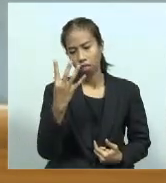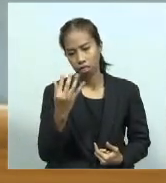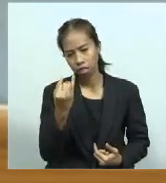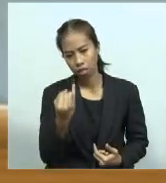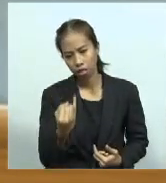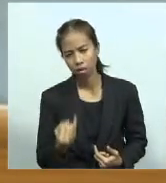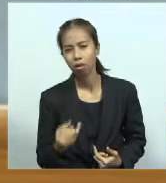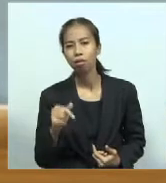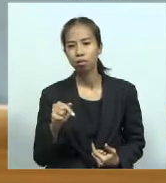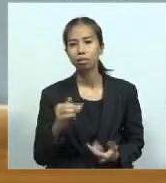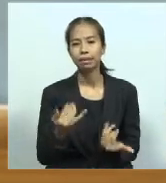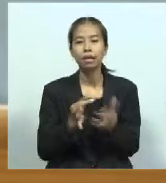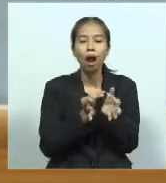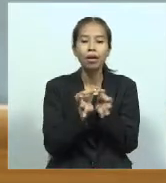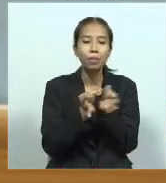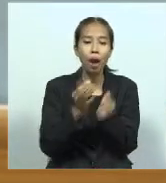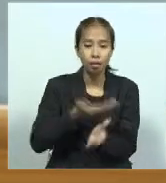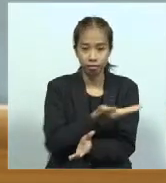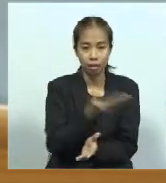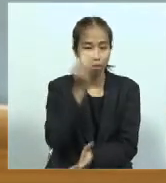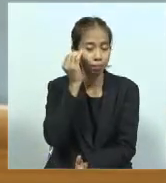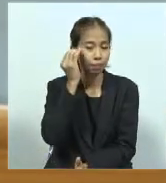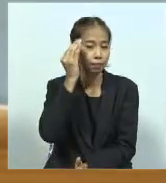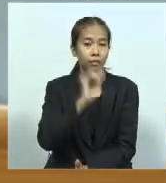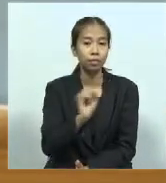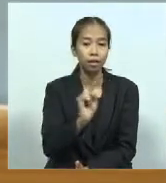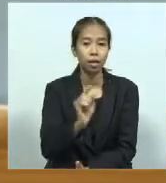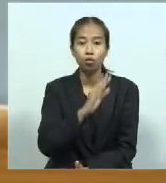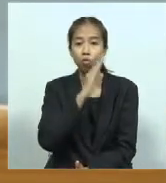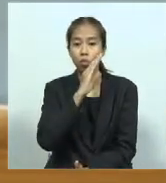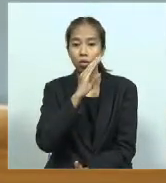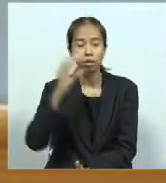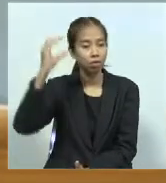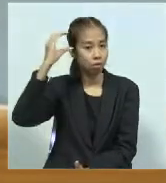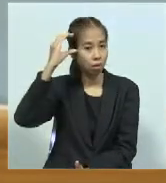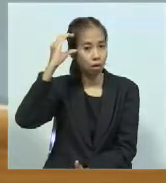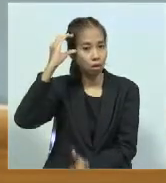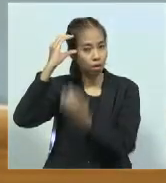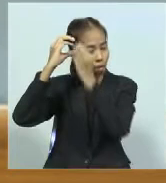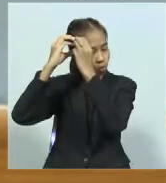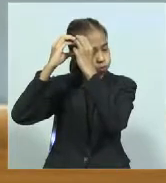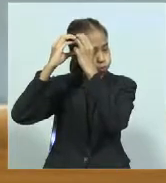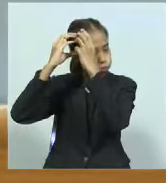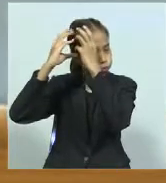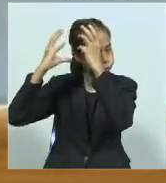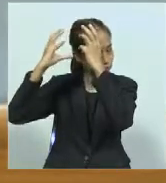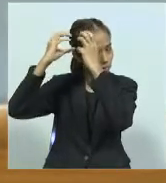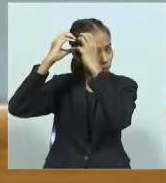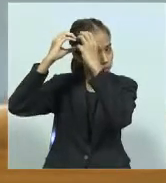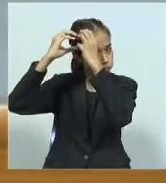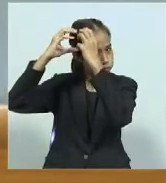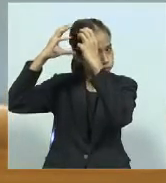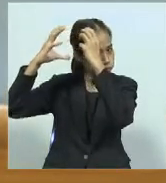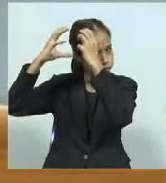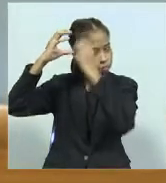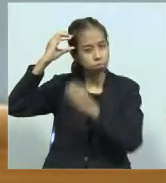อธิบายเพื่อเป็นความรู้ของพวกเราด้วยก็แล้วกันนะนะว่าเวลาสมองบวมเนี่ยภายในกะโหลกศีรษะเมื่อสมองบวมเนี่ยสม